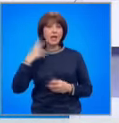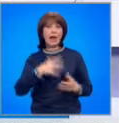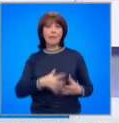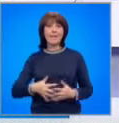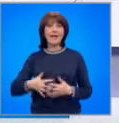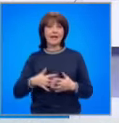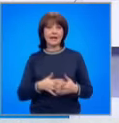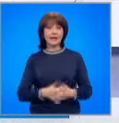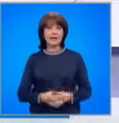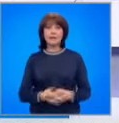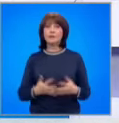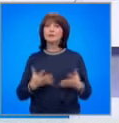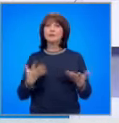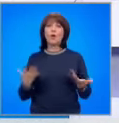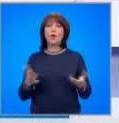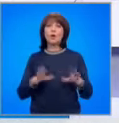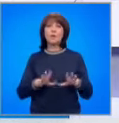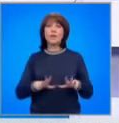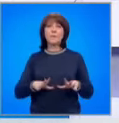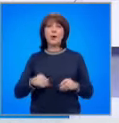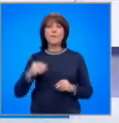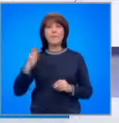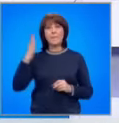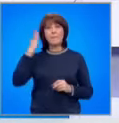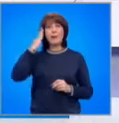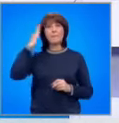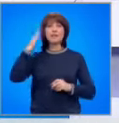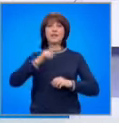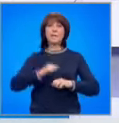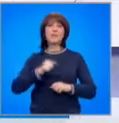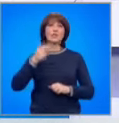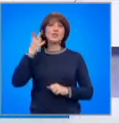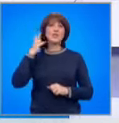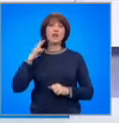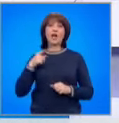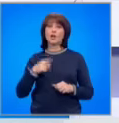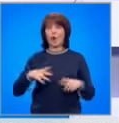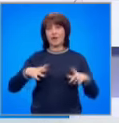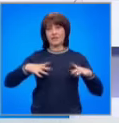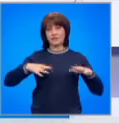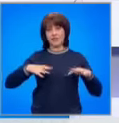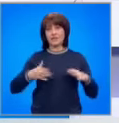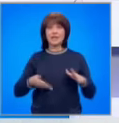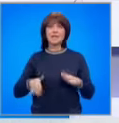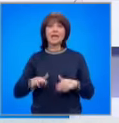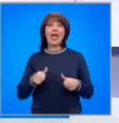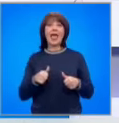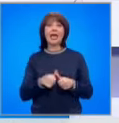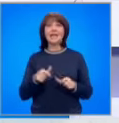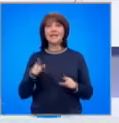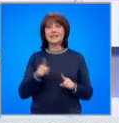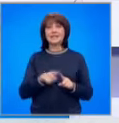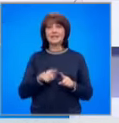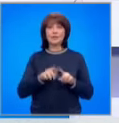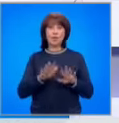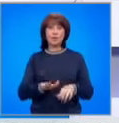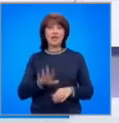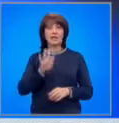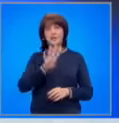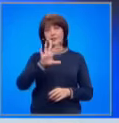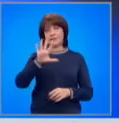Разгаря се битката кой да поеме премиерският пост на Великобритания. Той е вакантен, след като Лиз Тръс издържа на него само 45